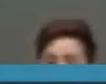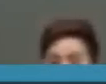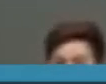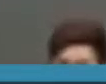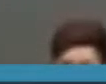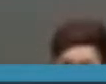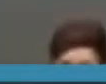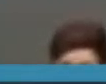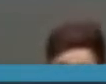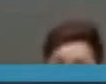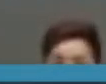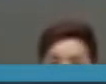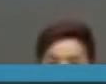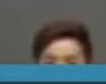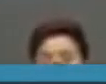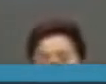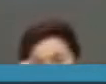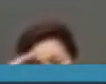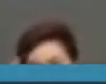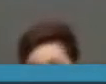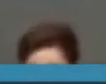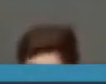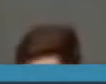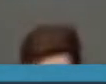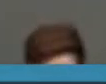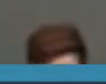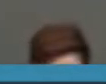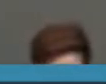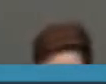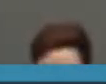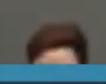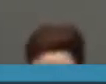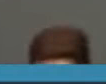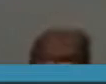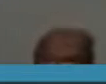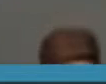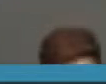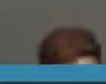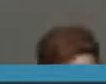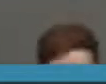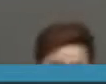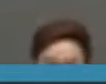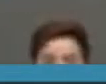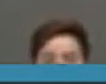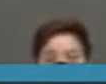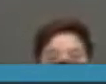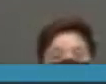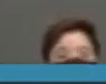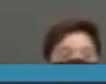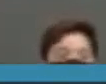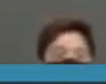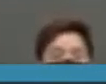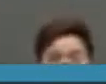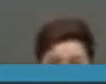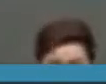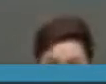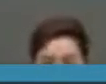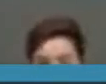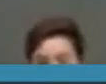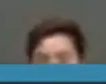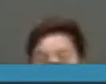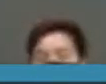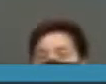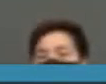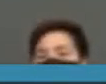นางสาวทิพานันสิริชนะรองโฆษกประจำสำนักนายกรัฐมนตรีกล่าวว่ารัฐบาลได้ตรวจเข้มทำลายล้างการนำเข้าเนื้อสุกรผิดกฎหม